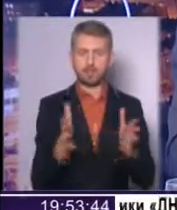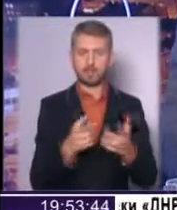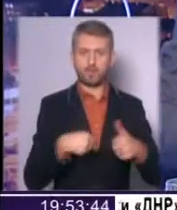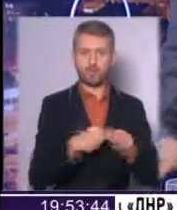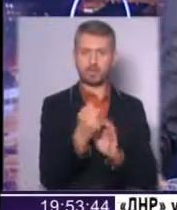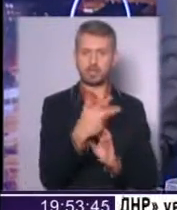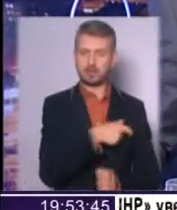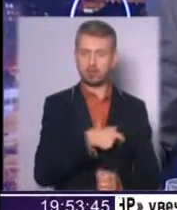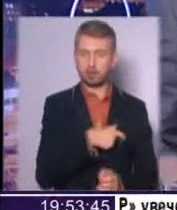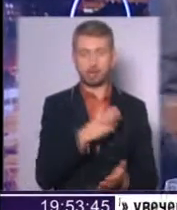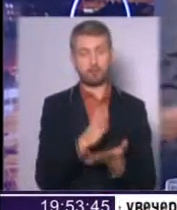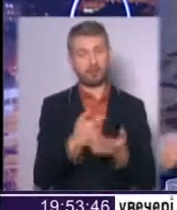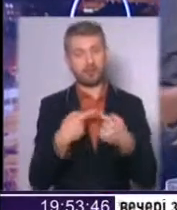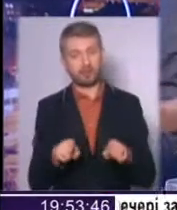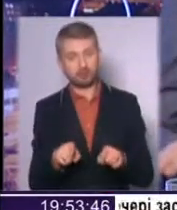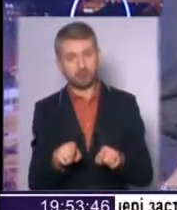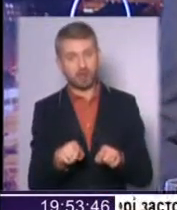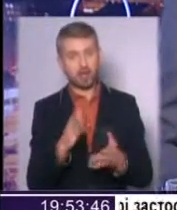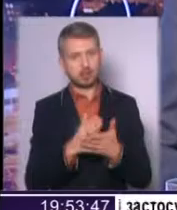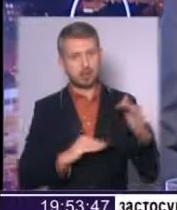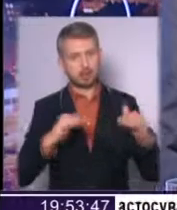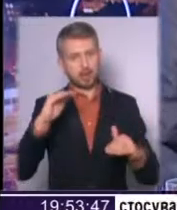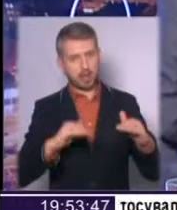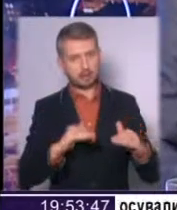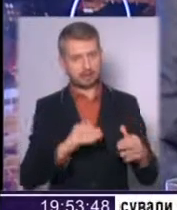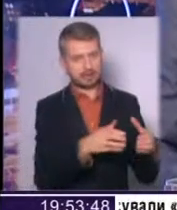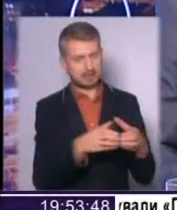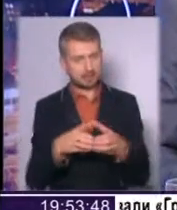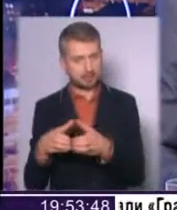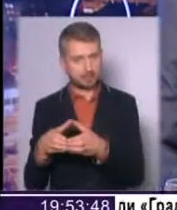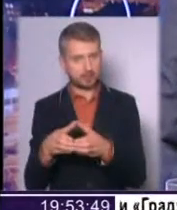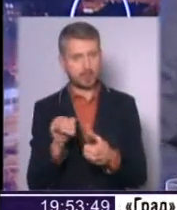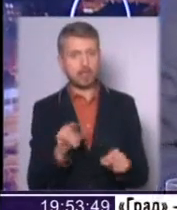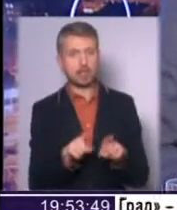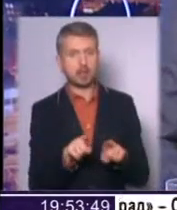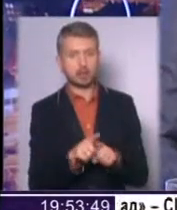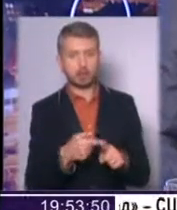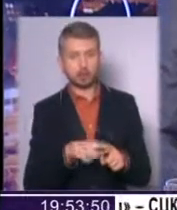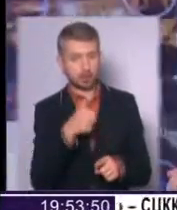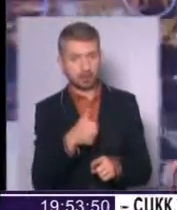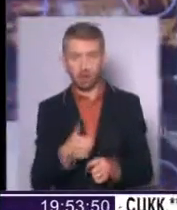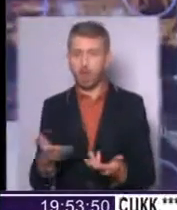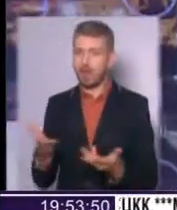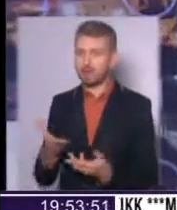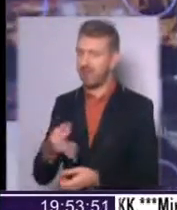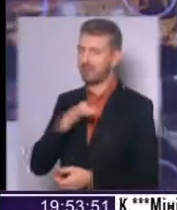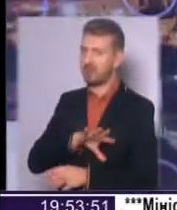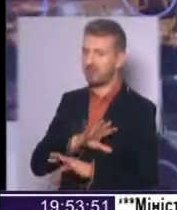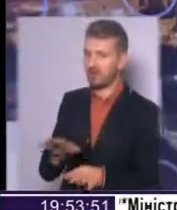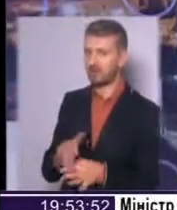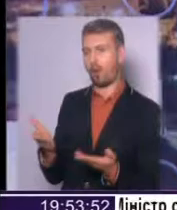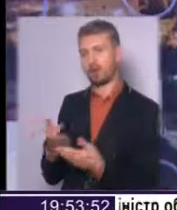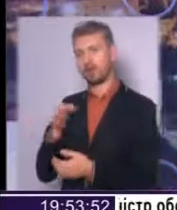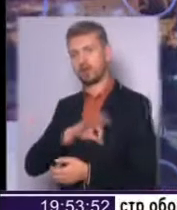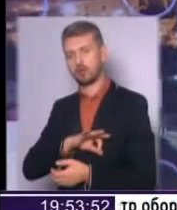практично тотальна була б там Свобода. Але, так, мабуть, і було. В попередній раді було 30, так, депутатів із 60, бо 30